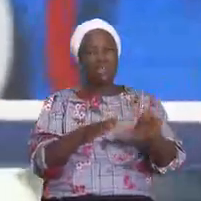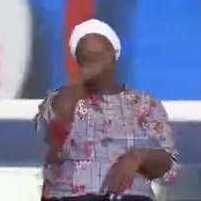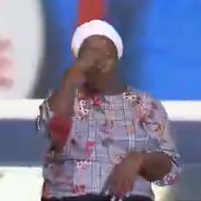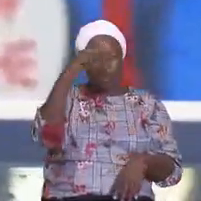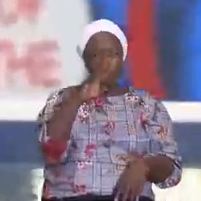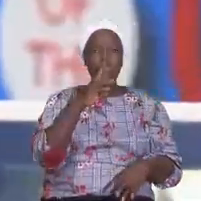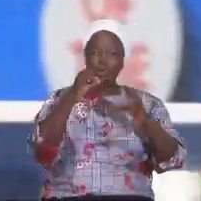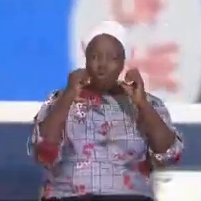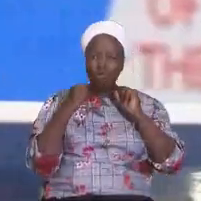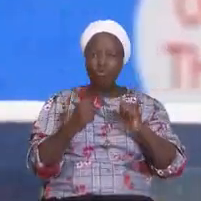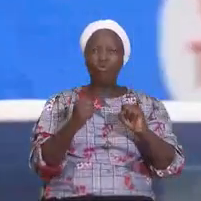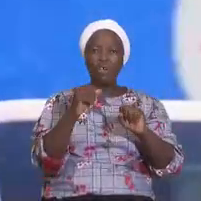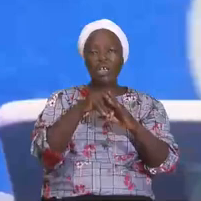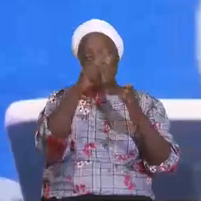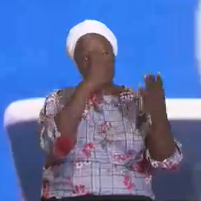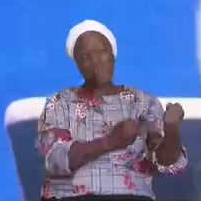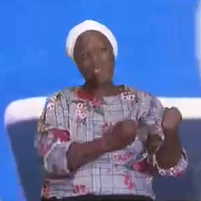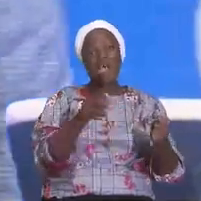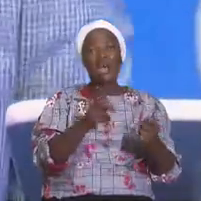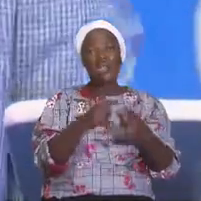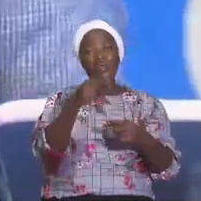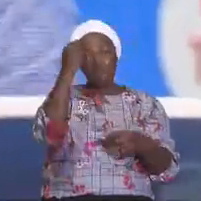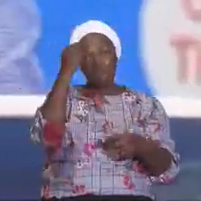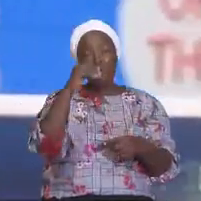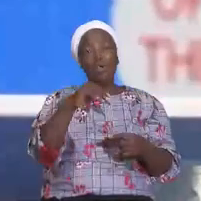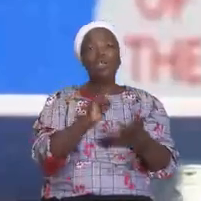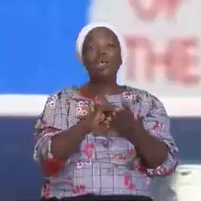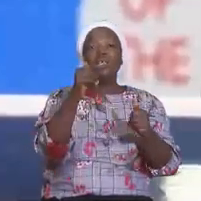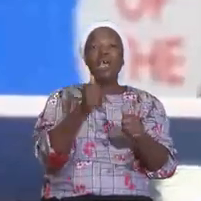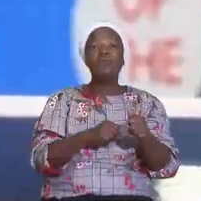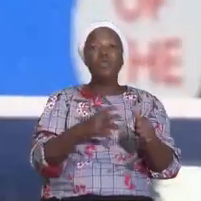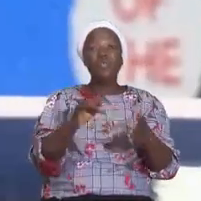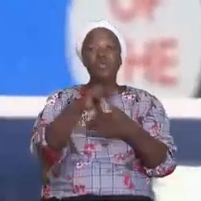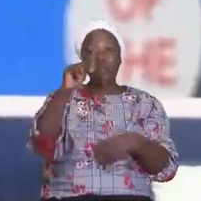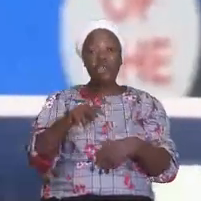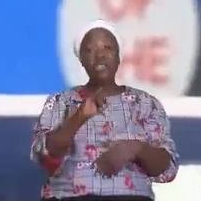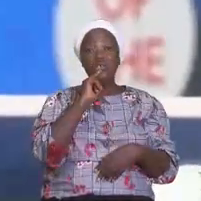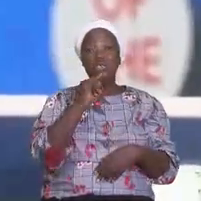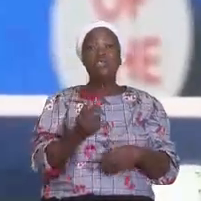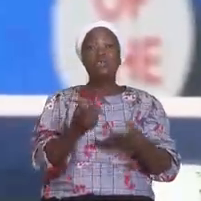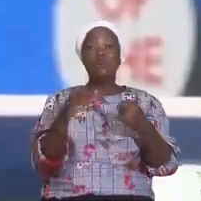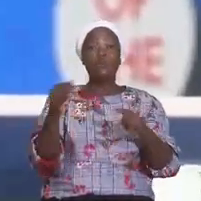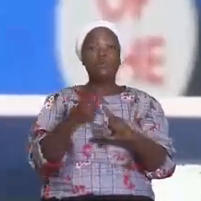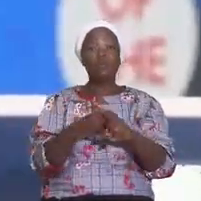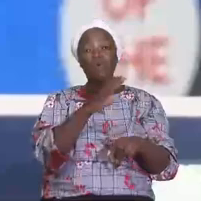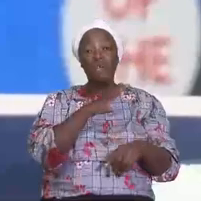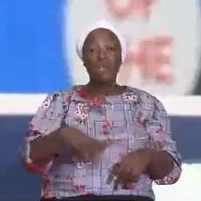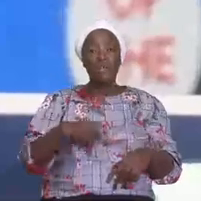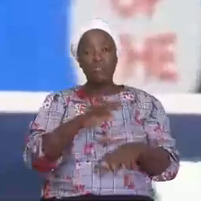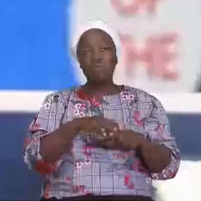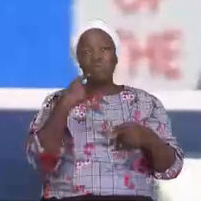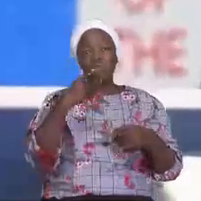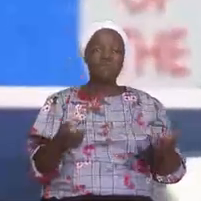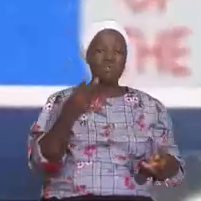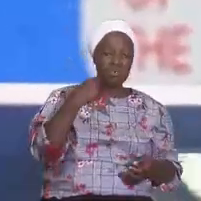yeux aveugles qui sont là, que les nerfs sont morts. Tu es fortifié par la foi et tu